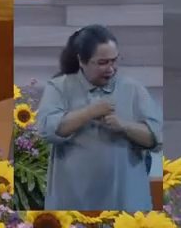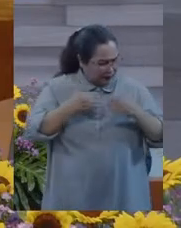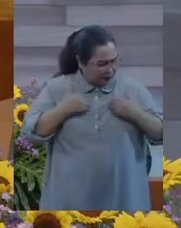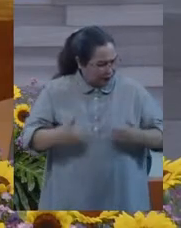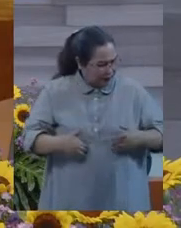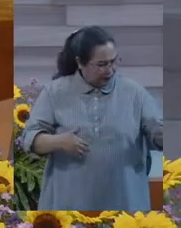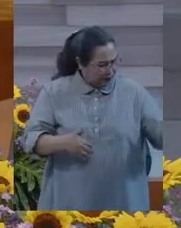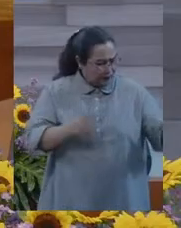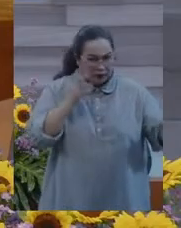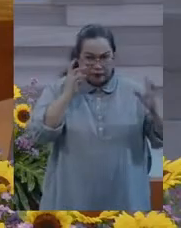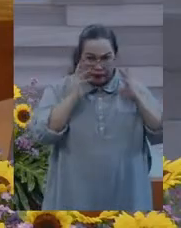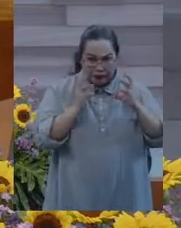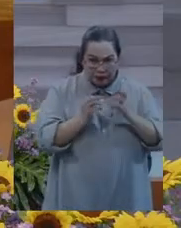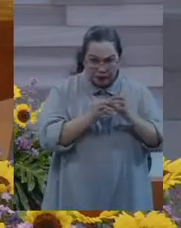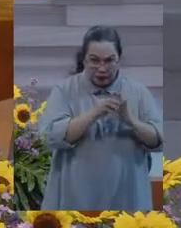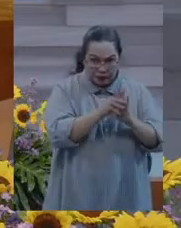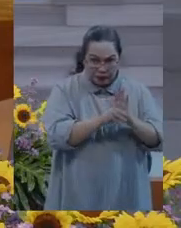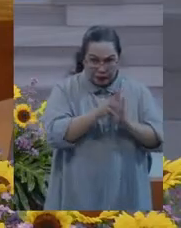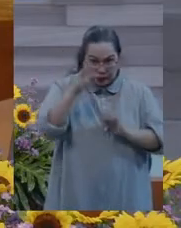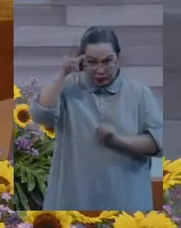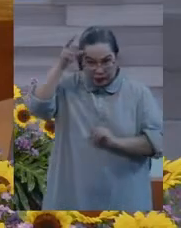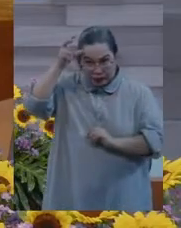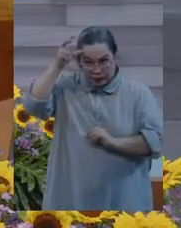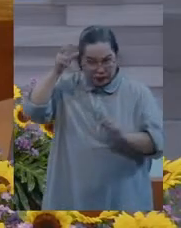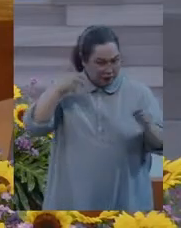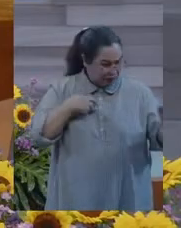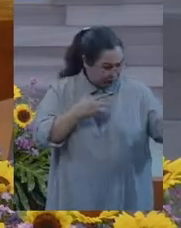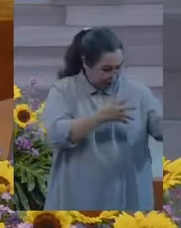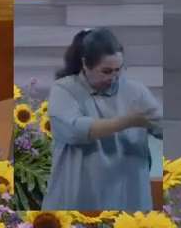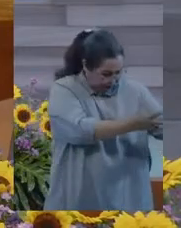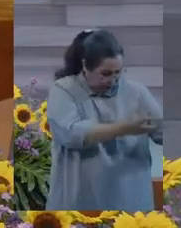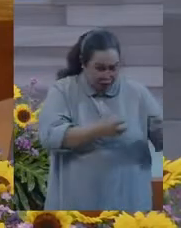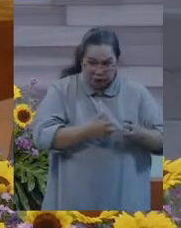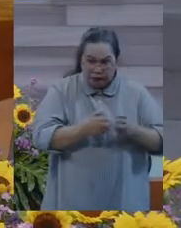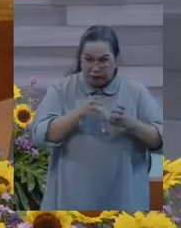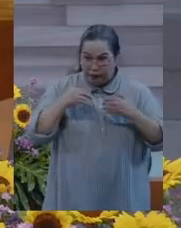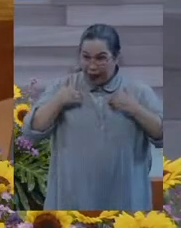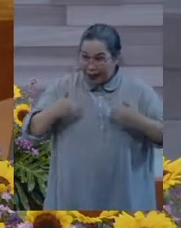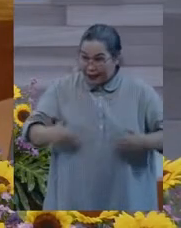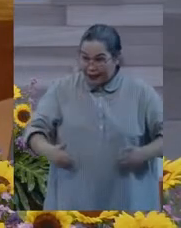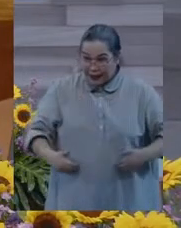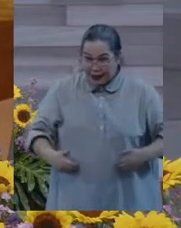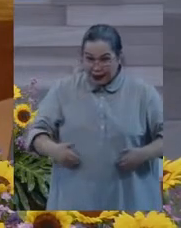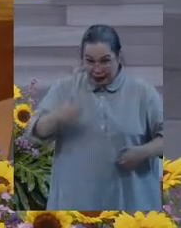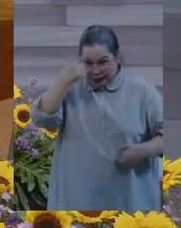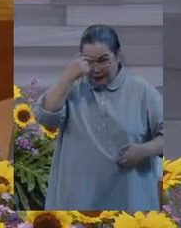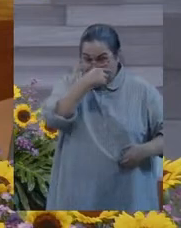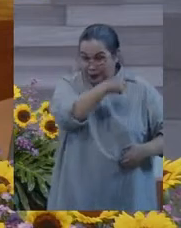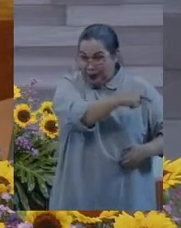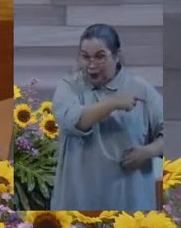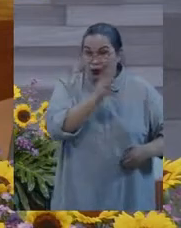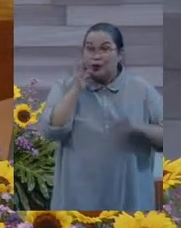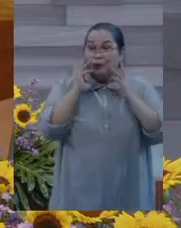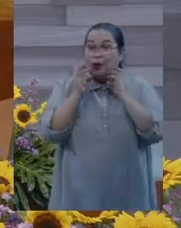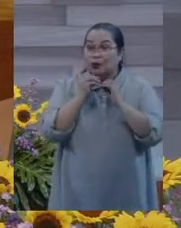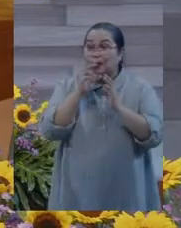ni Satanas si Moises, ang kanyang katawan, sapagkat daw siya daw ay isang murderer.